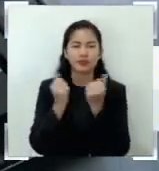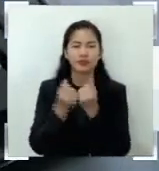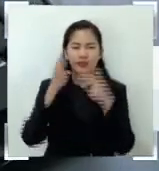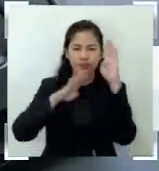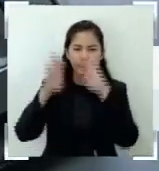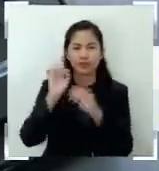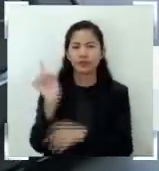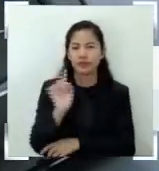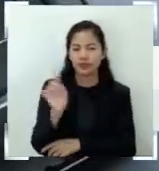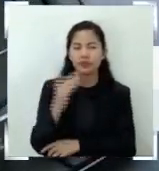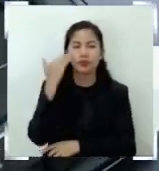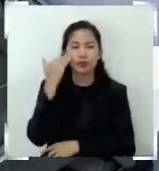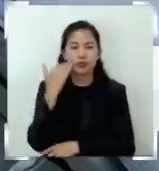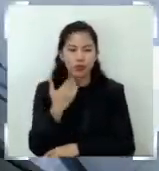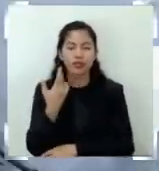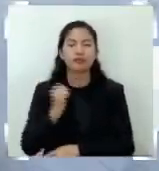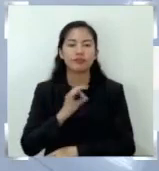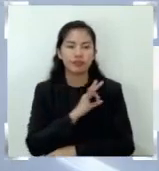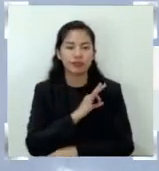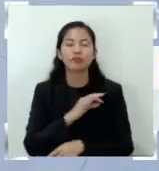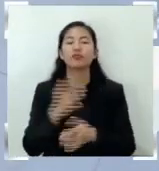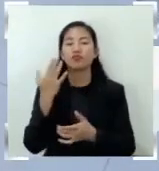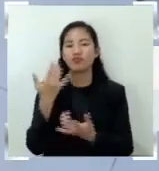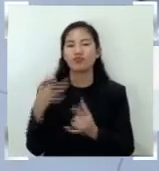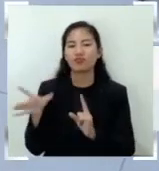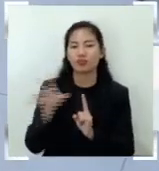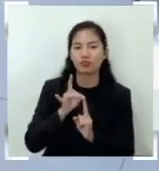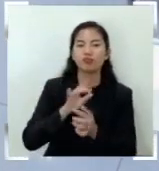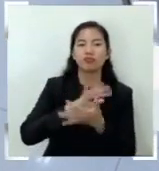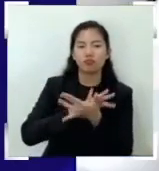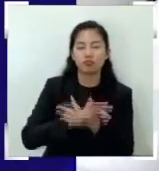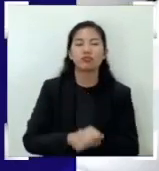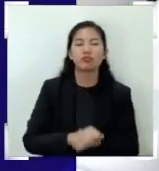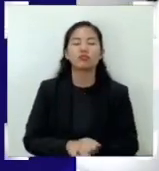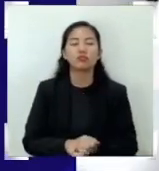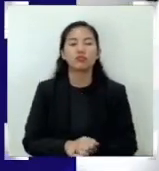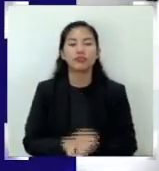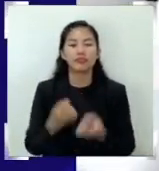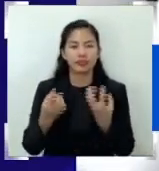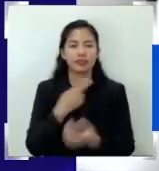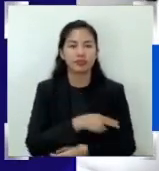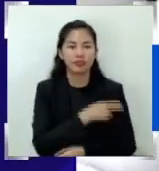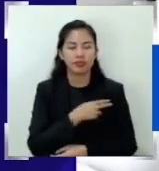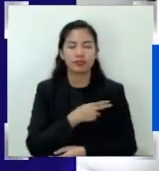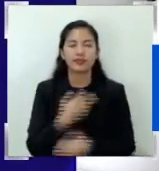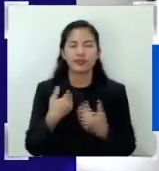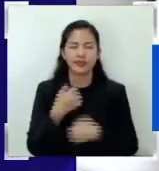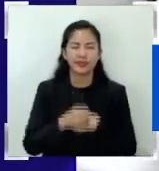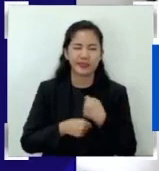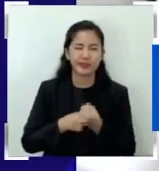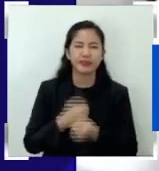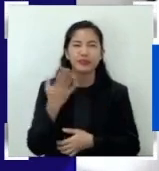ulit ang kaso ng mga nagkaka-COVID. A lot of hospitals ngayon are suffering from yung staff